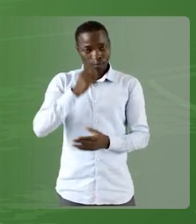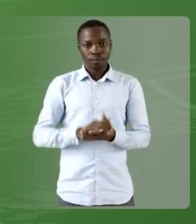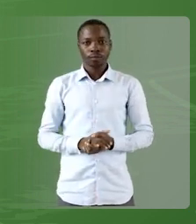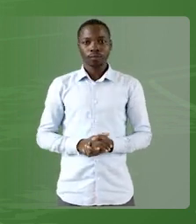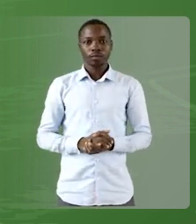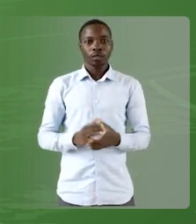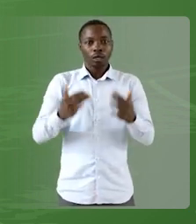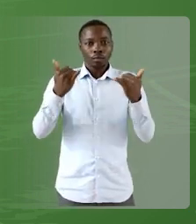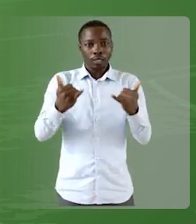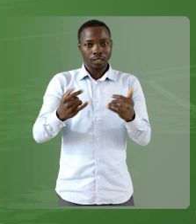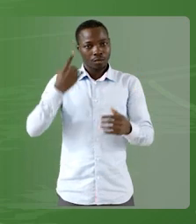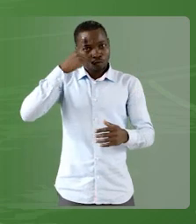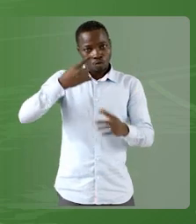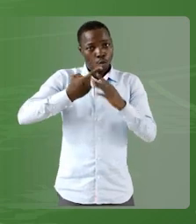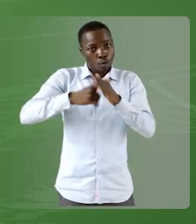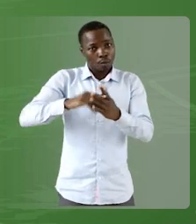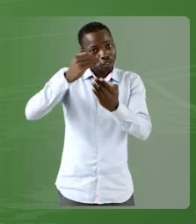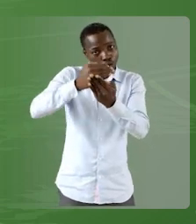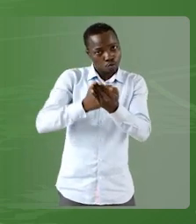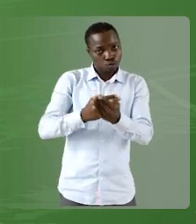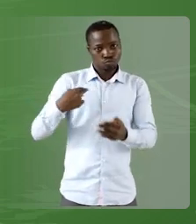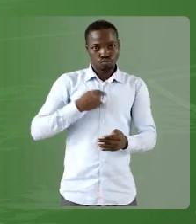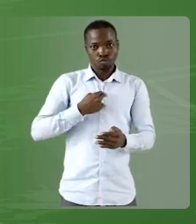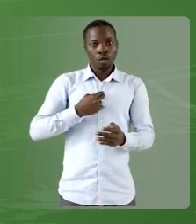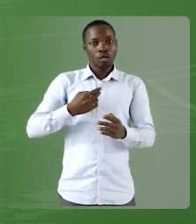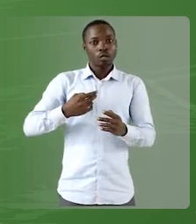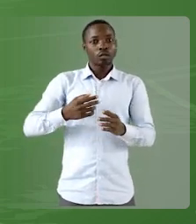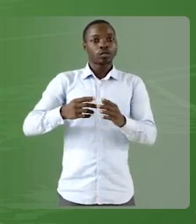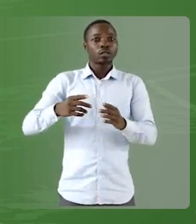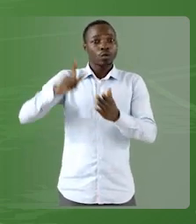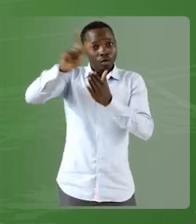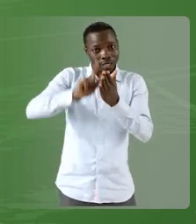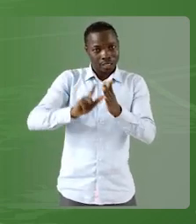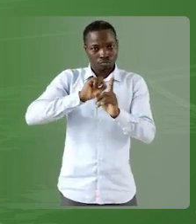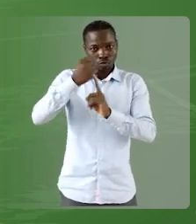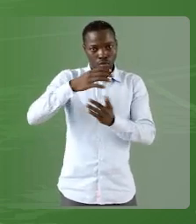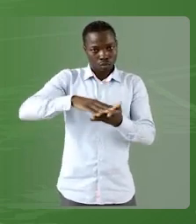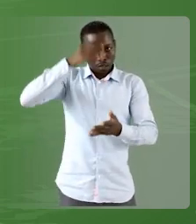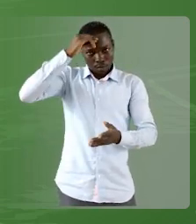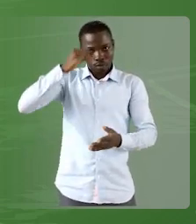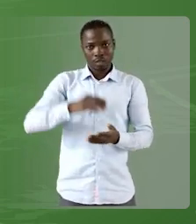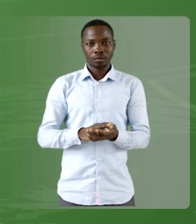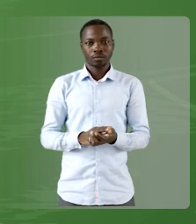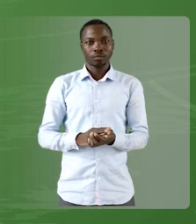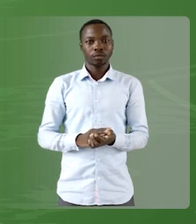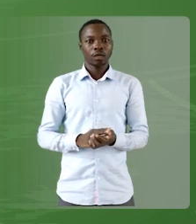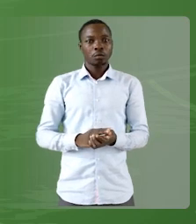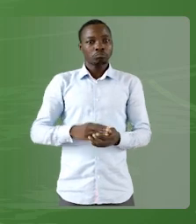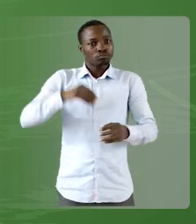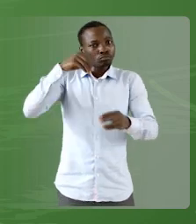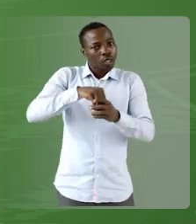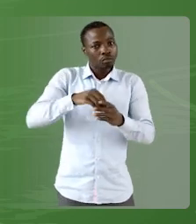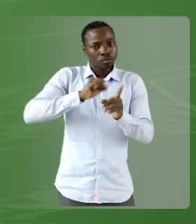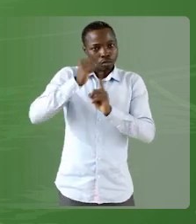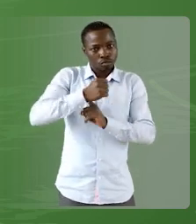Alors, pour commencer cette leçon, nous allons vous lire une situation d'apprentissage à partir de laquelle nous